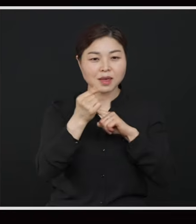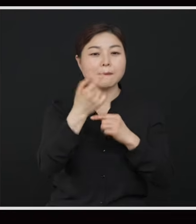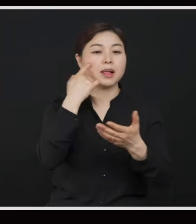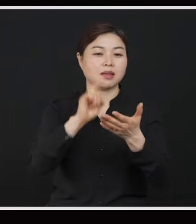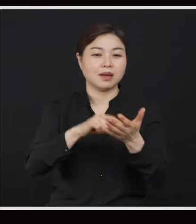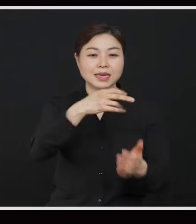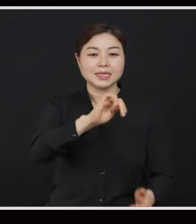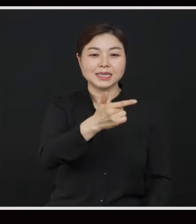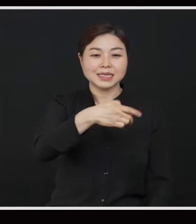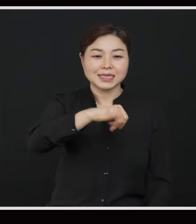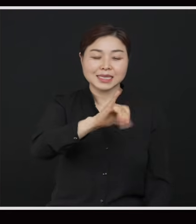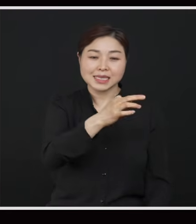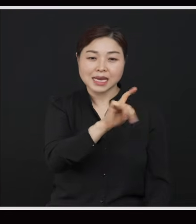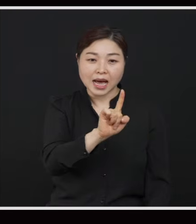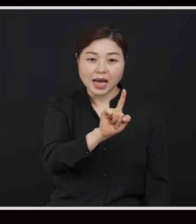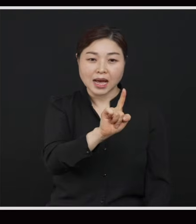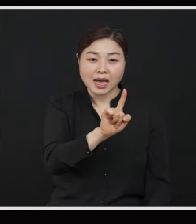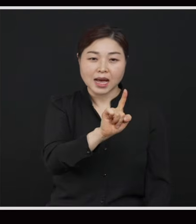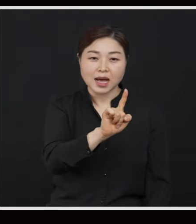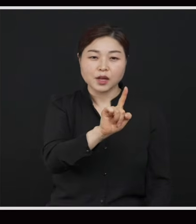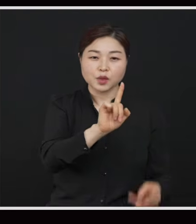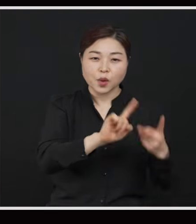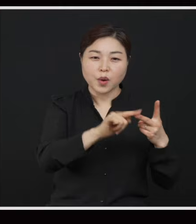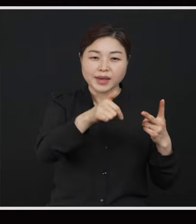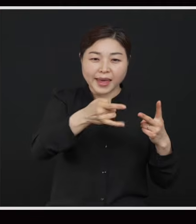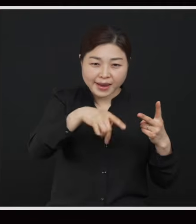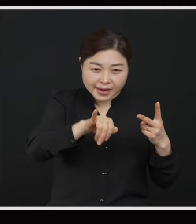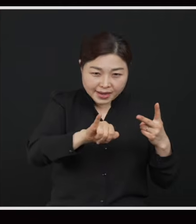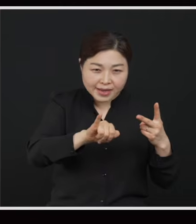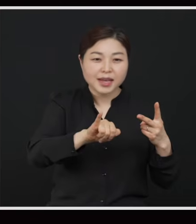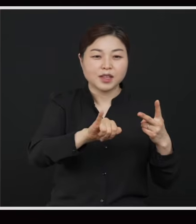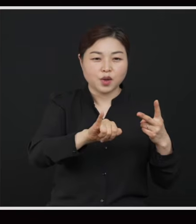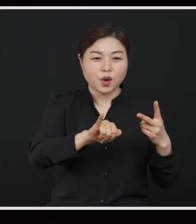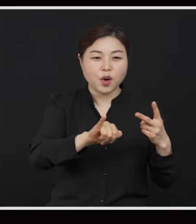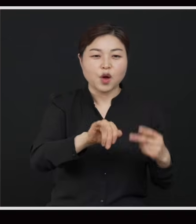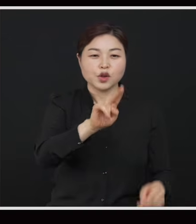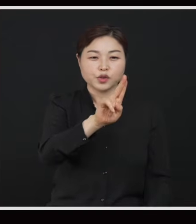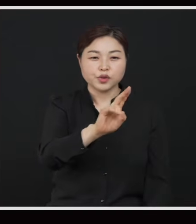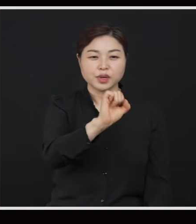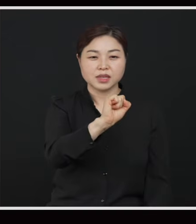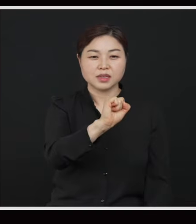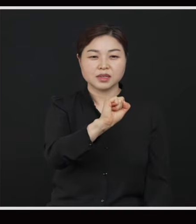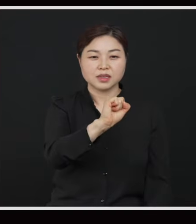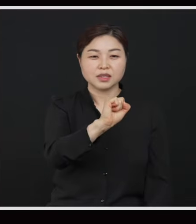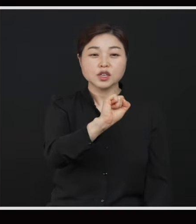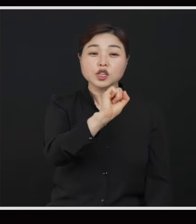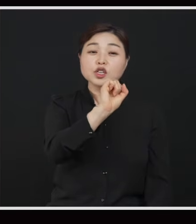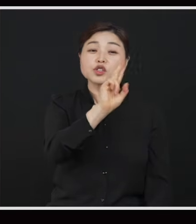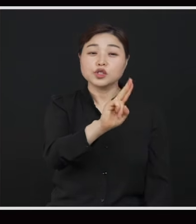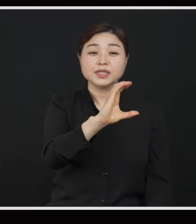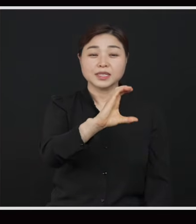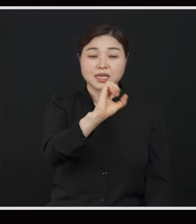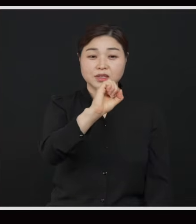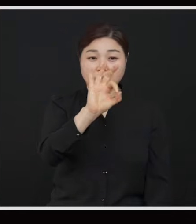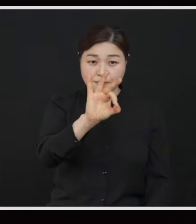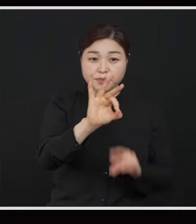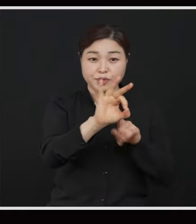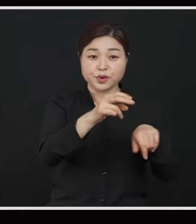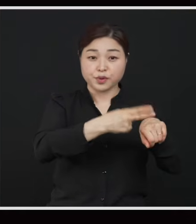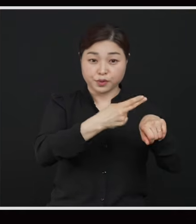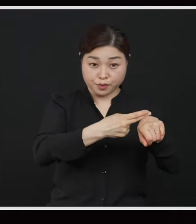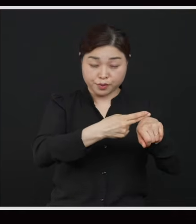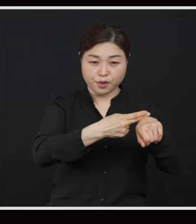이분이 신티아 캐년이라는 분이고 게리 루프킨이라는 분인데 UCSF의 교수로 계시다가 지금은 구글자